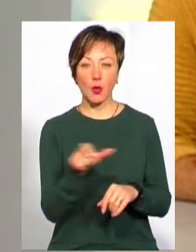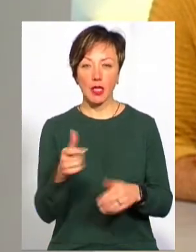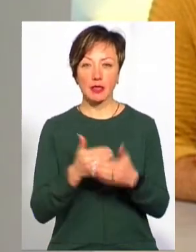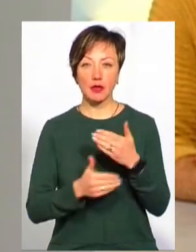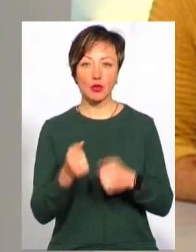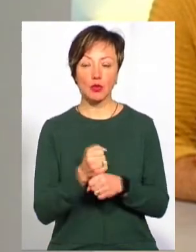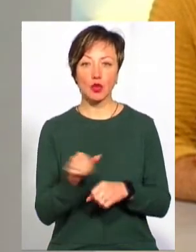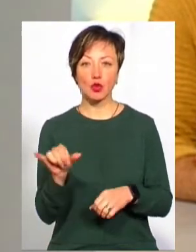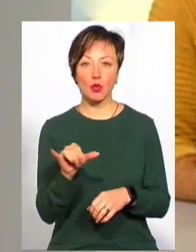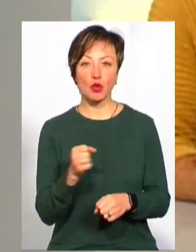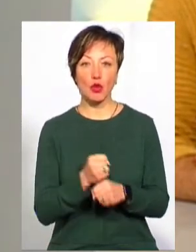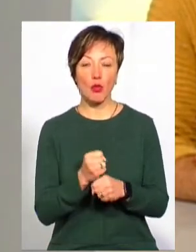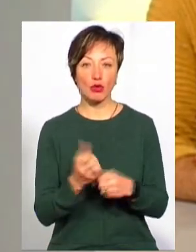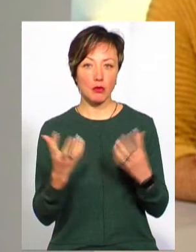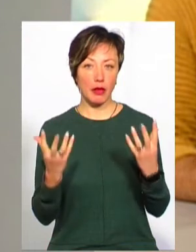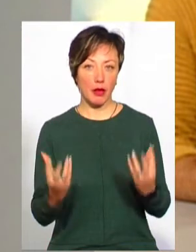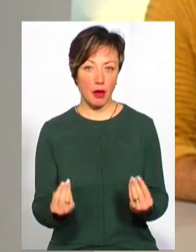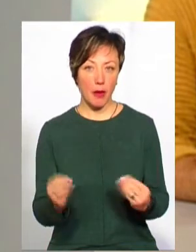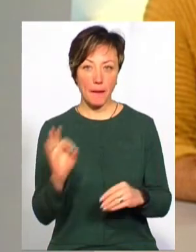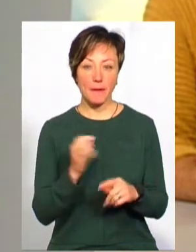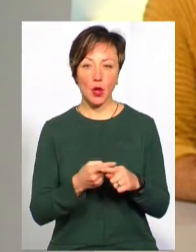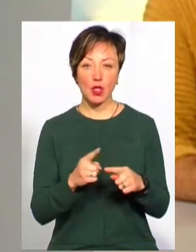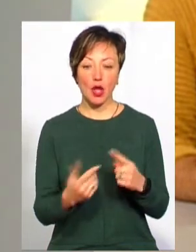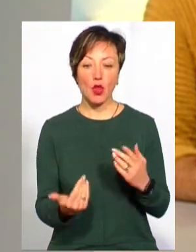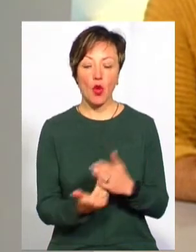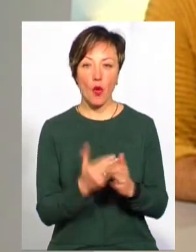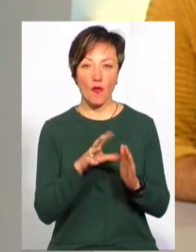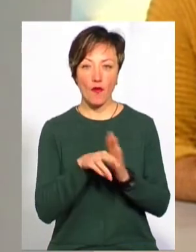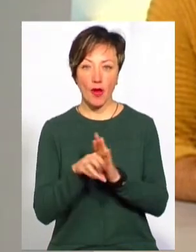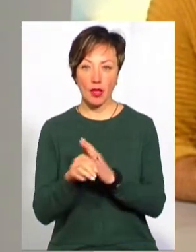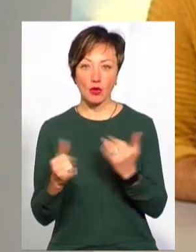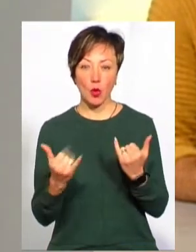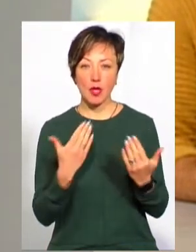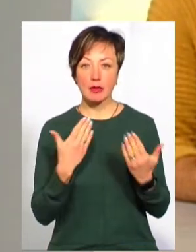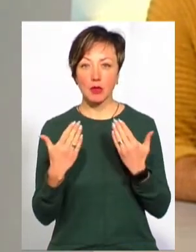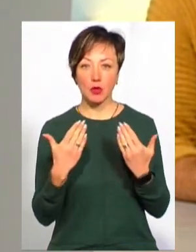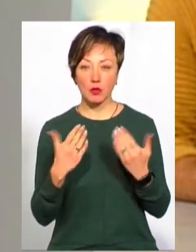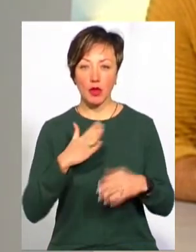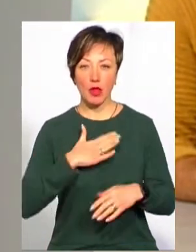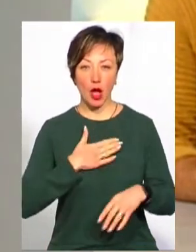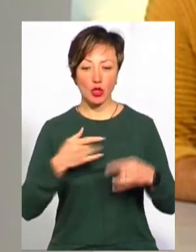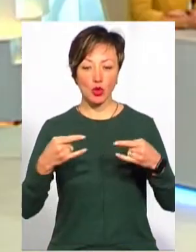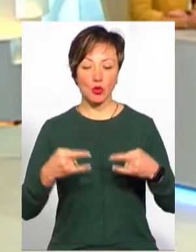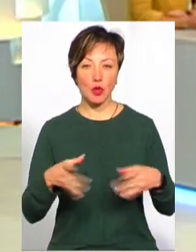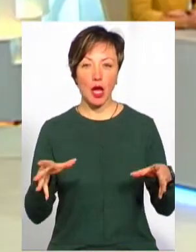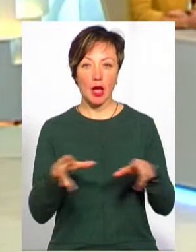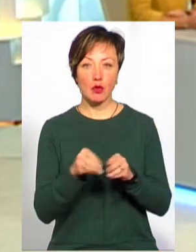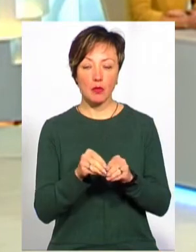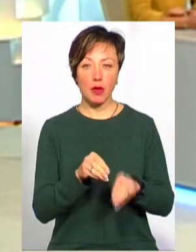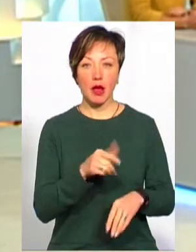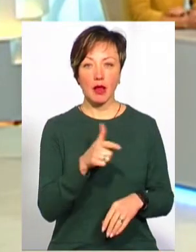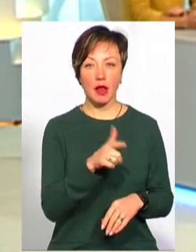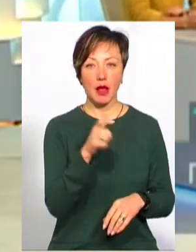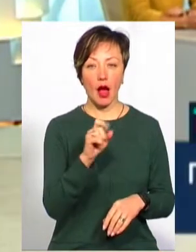зробити суботу робочим днем. Про ці нововведення сьогодні спілкуємося у нашій студії разом із